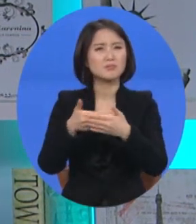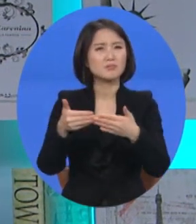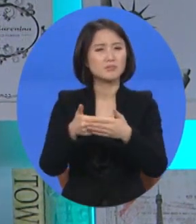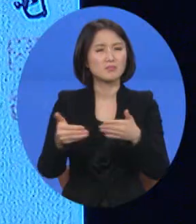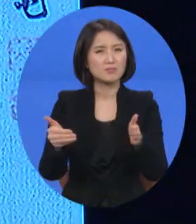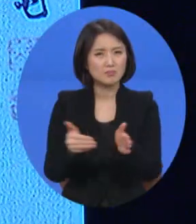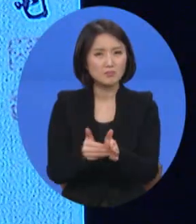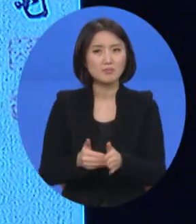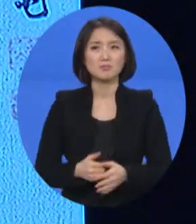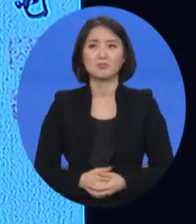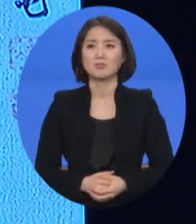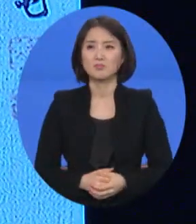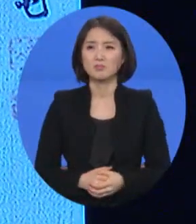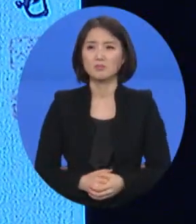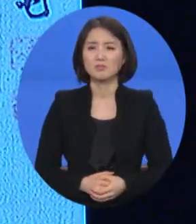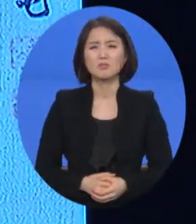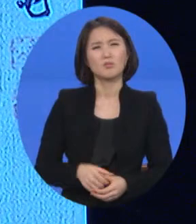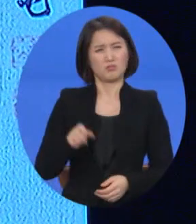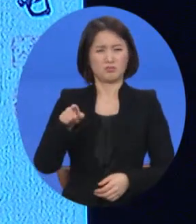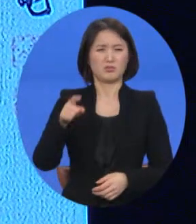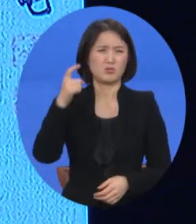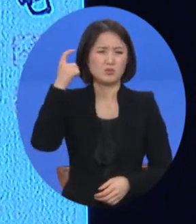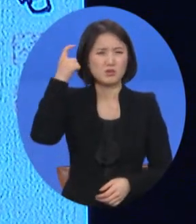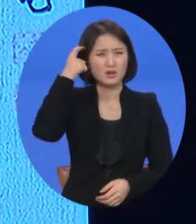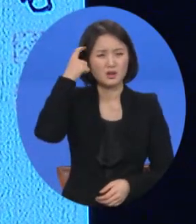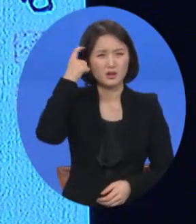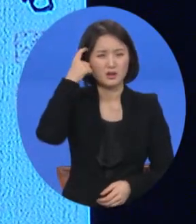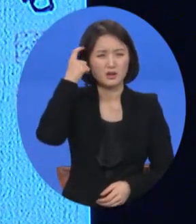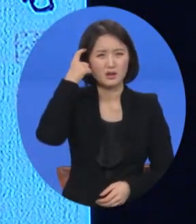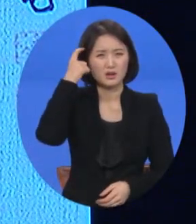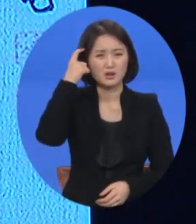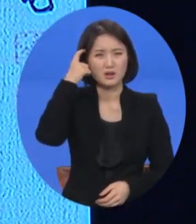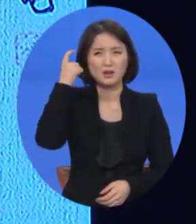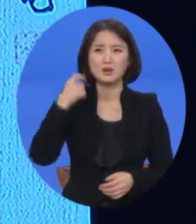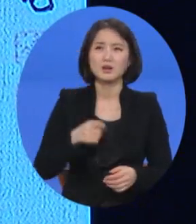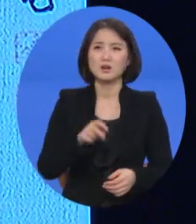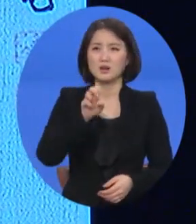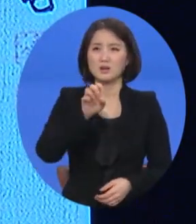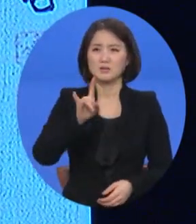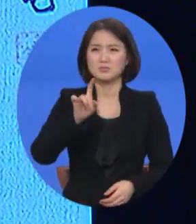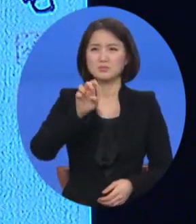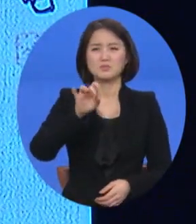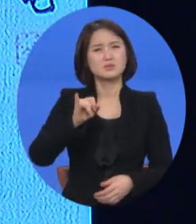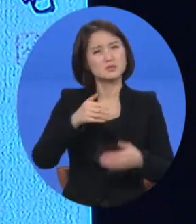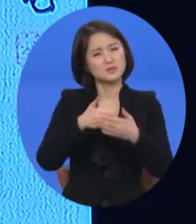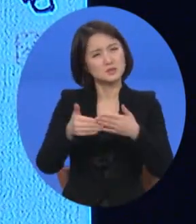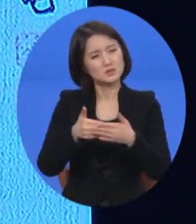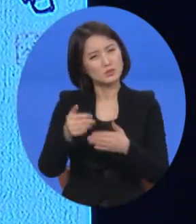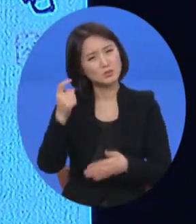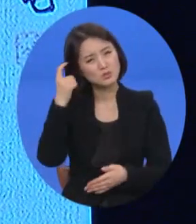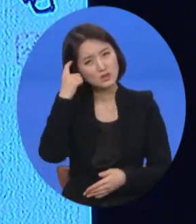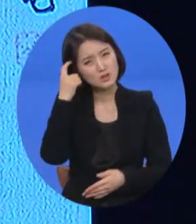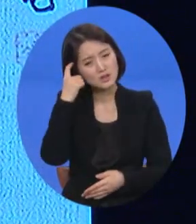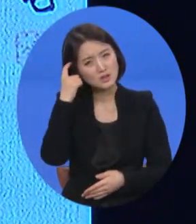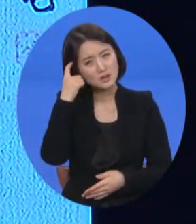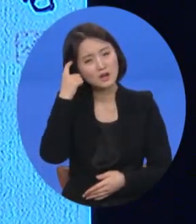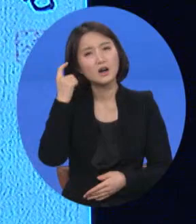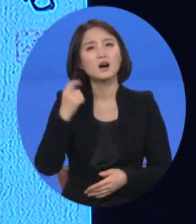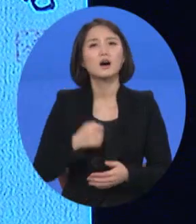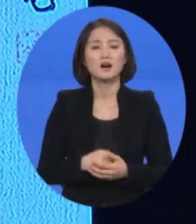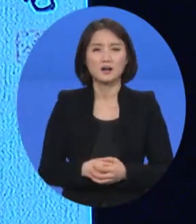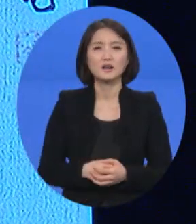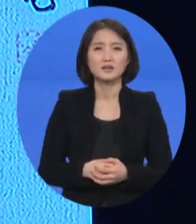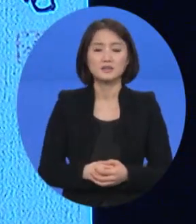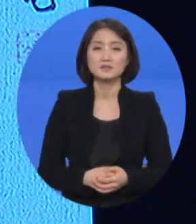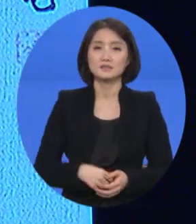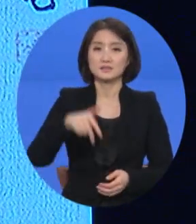앉은 매미 한 말이 왜 우리 아가들은 이런 매미를 그랬을까요 아는 게 아니라 경제 정세 라는